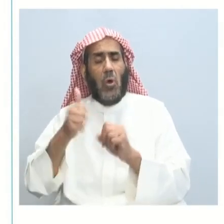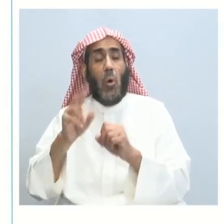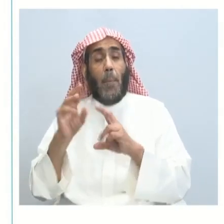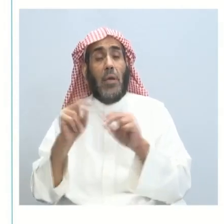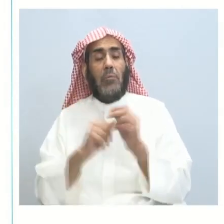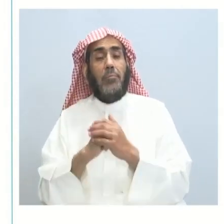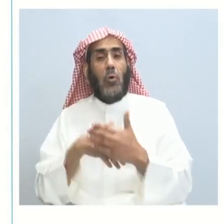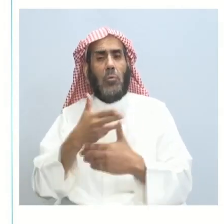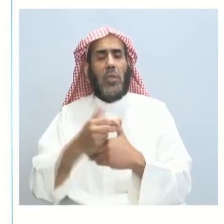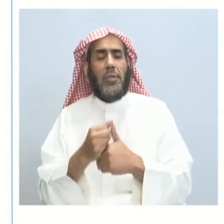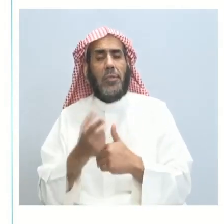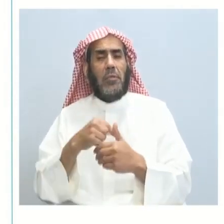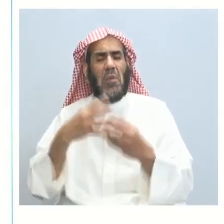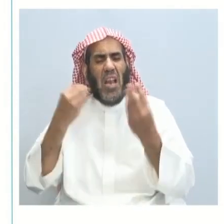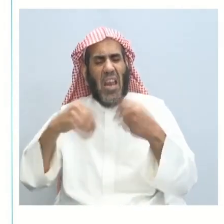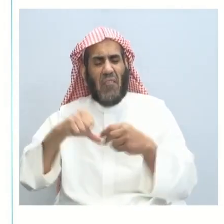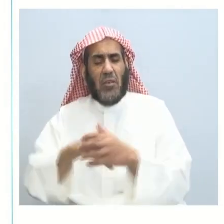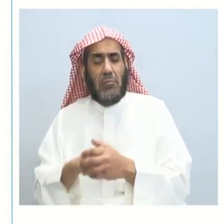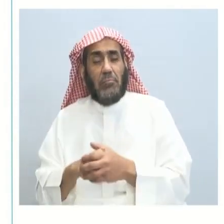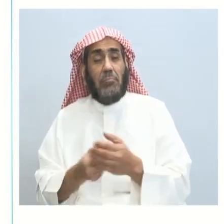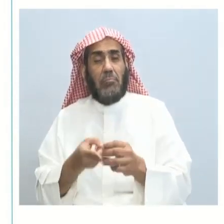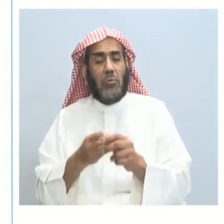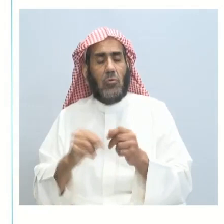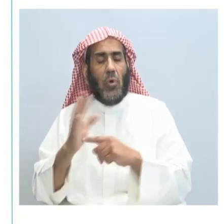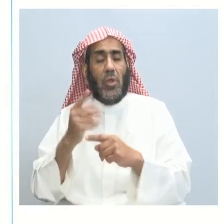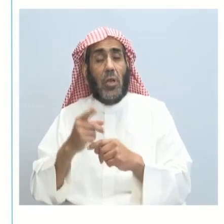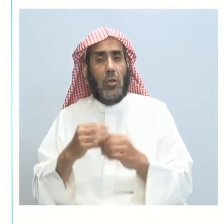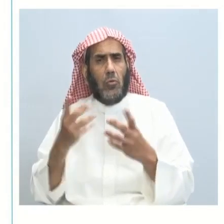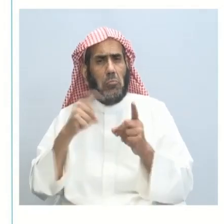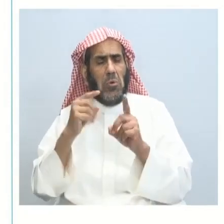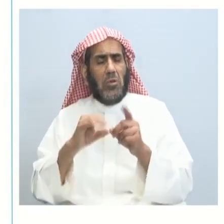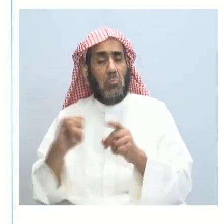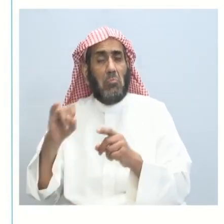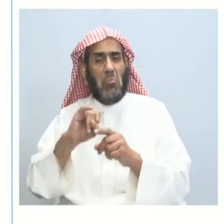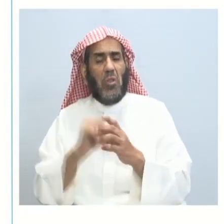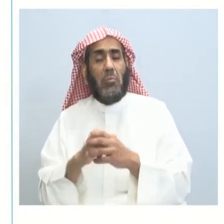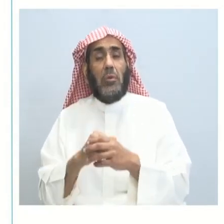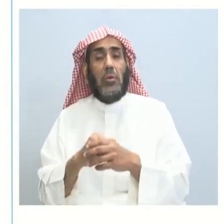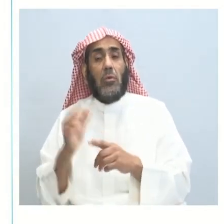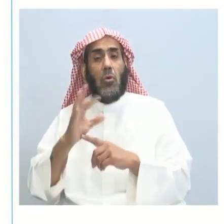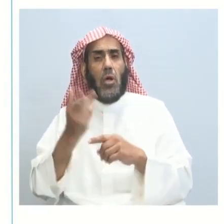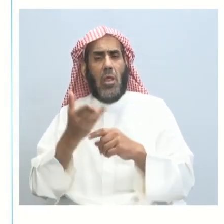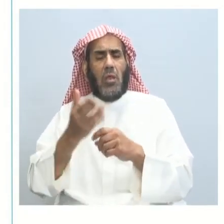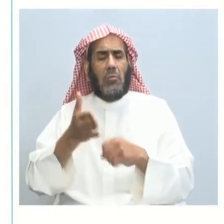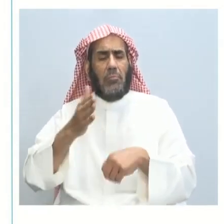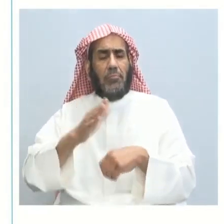معينه وبالتالي حينما نفشل بالتاكيد ستؤثر على سمعه المنظمه ستؤثر على